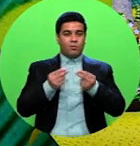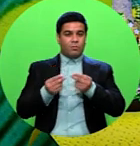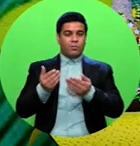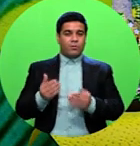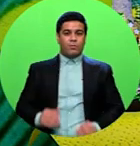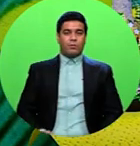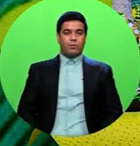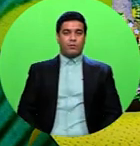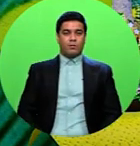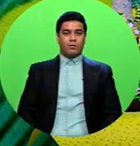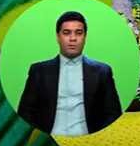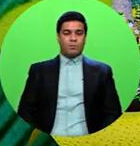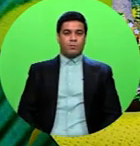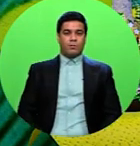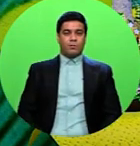Так.